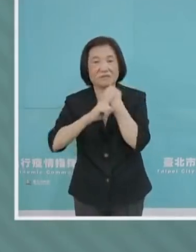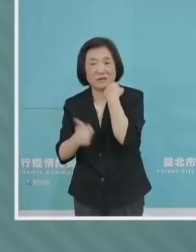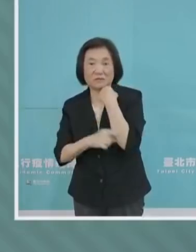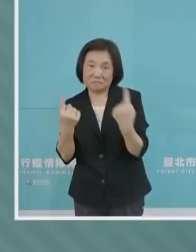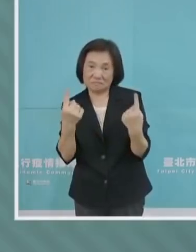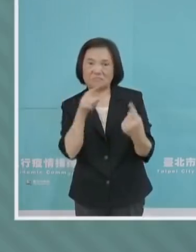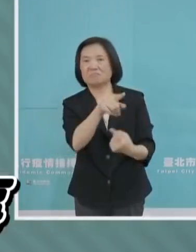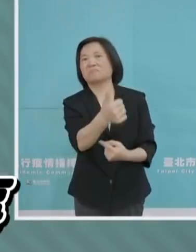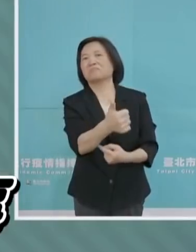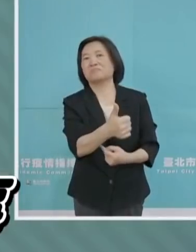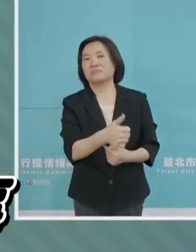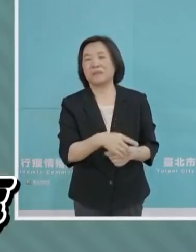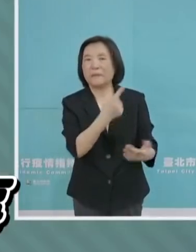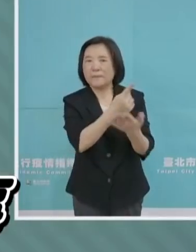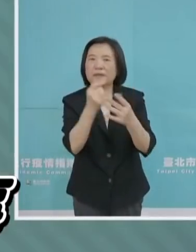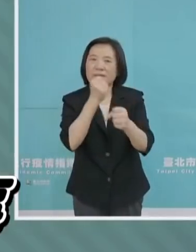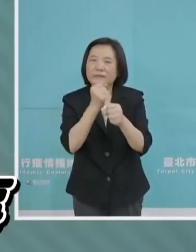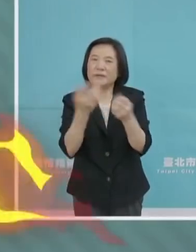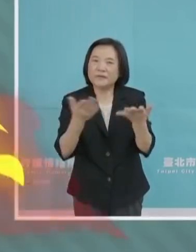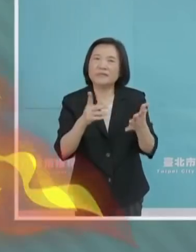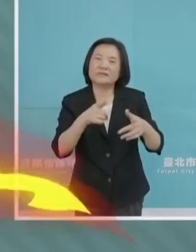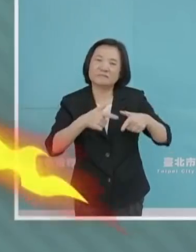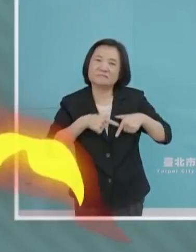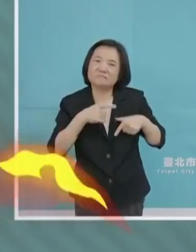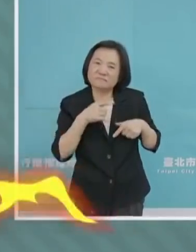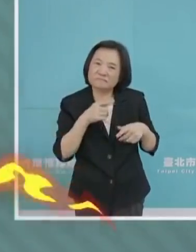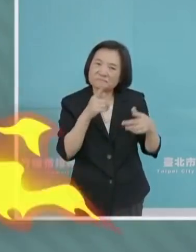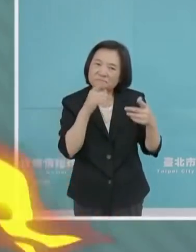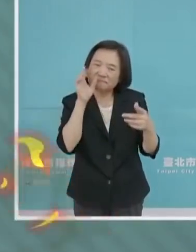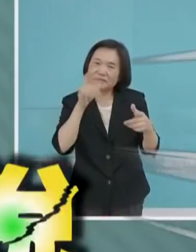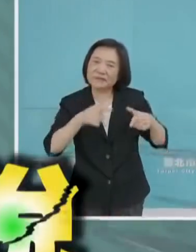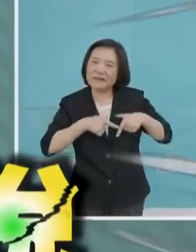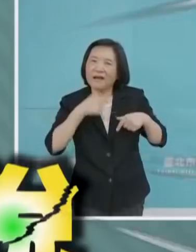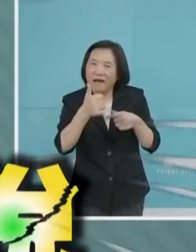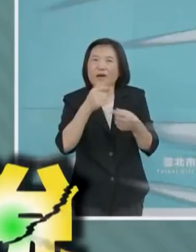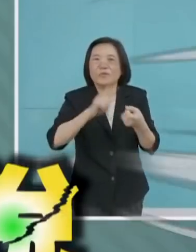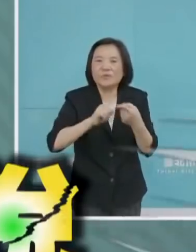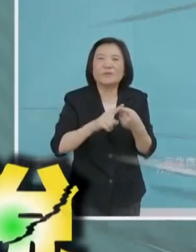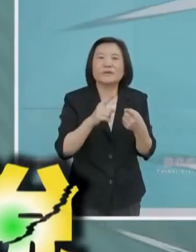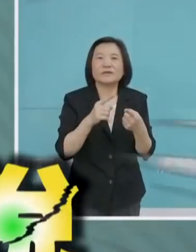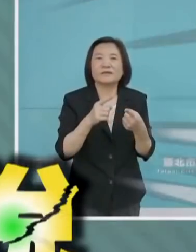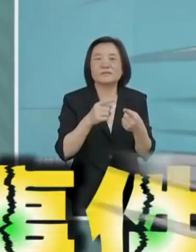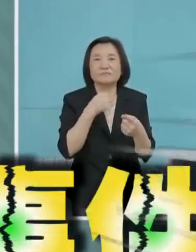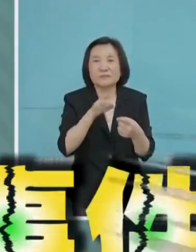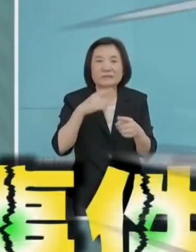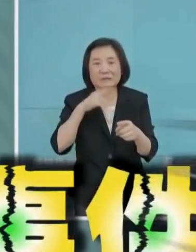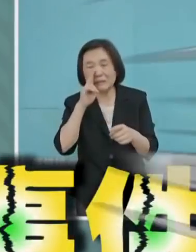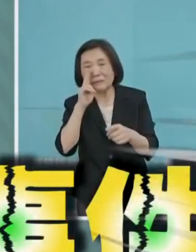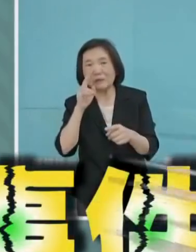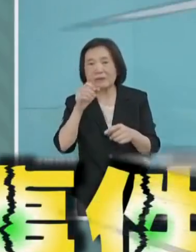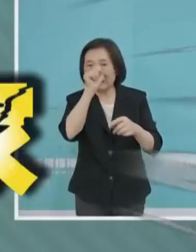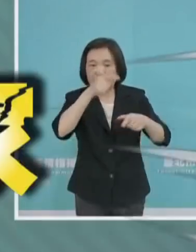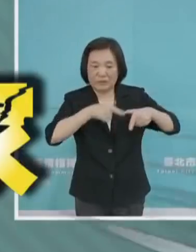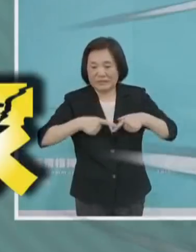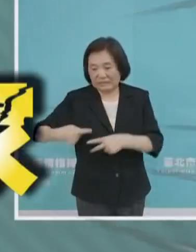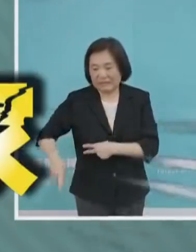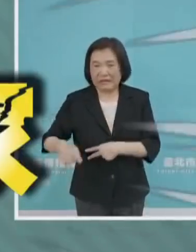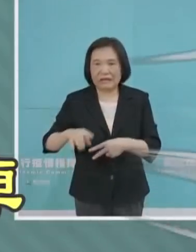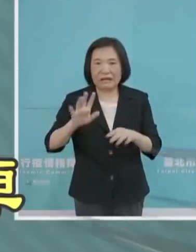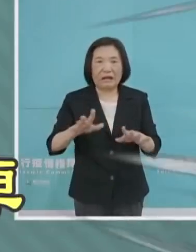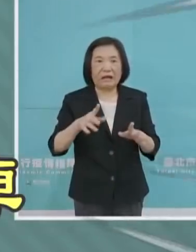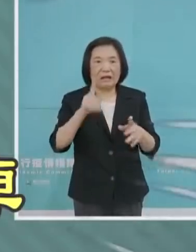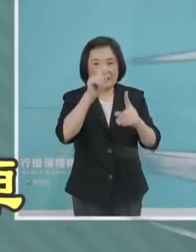要每个人哦凭良心做事哦啊，尽量啊，这样就好了。所以不要说一个好心肝事件都搞得大